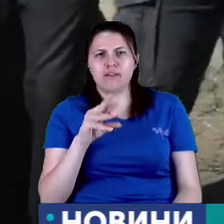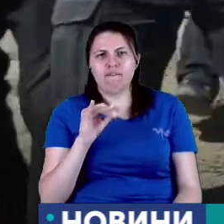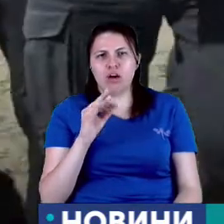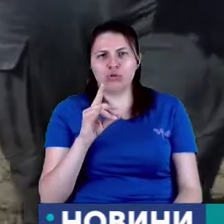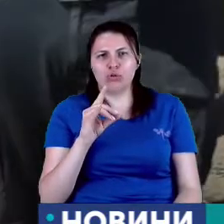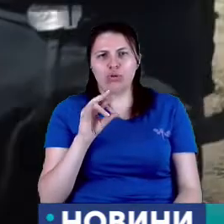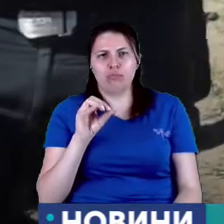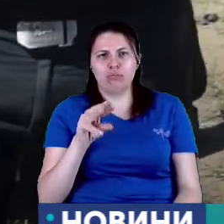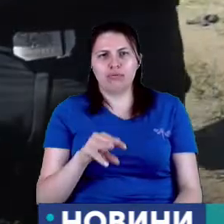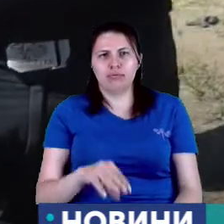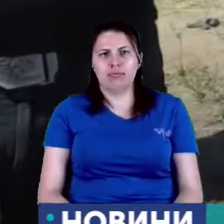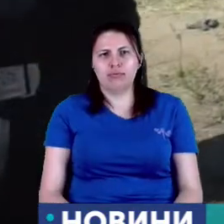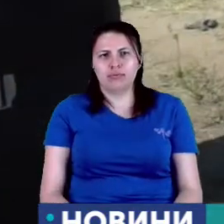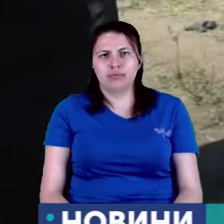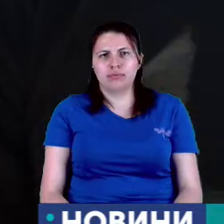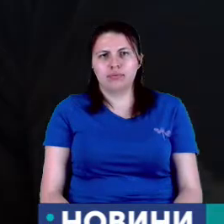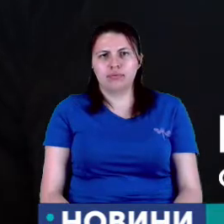5, 3.